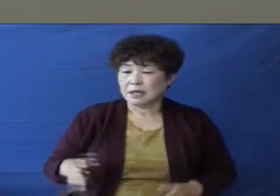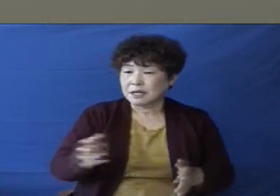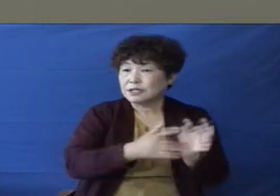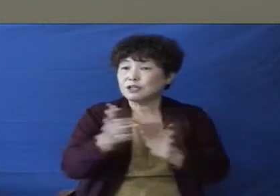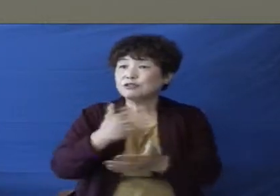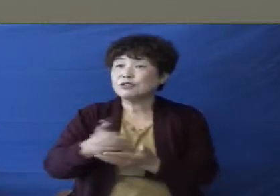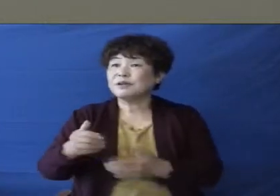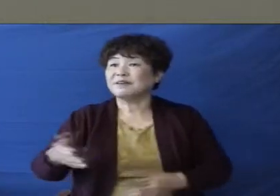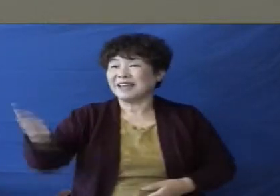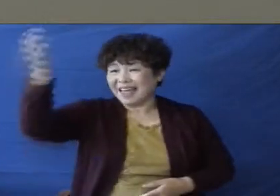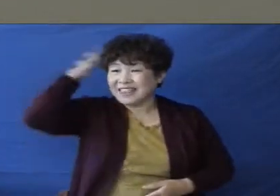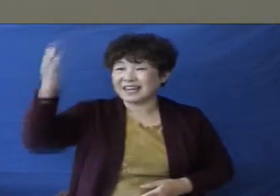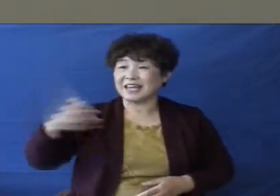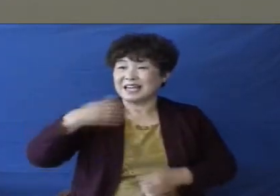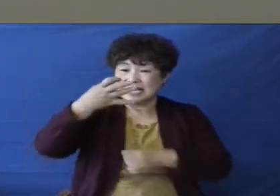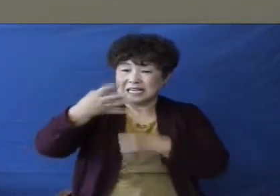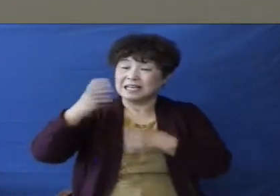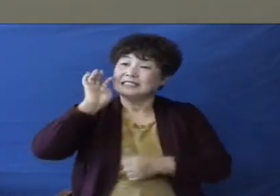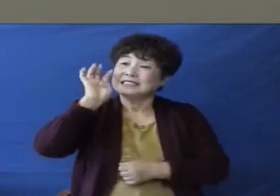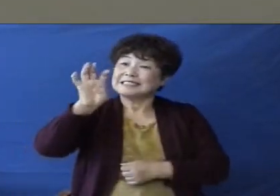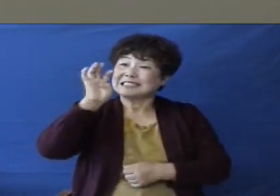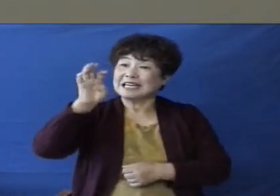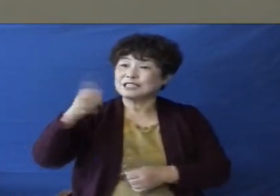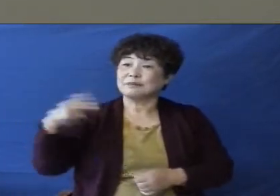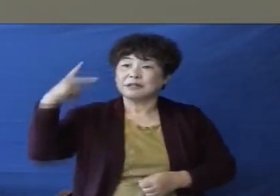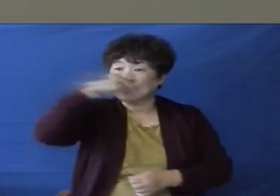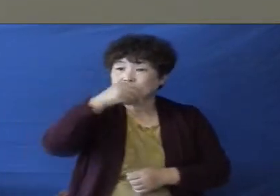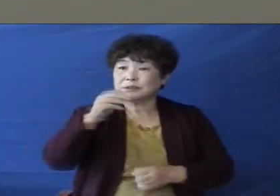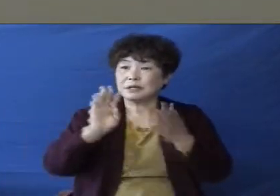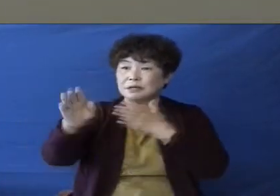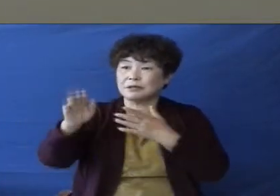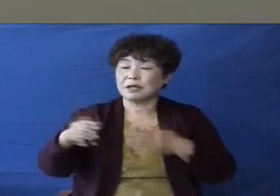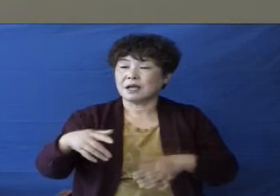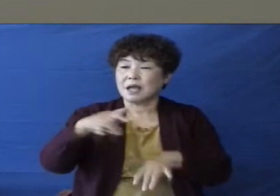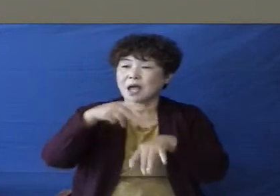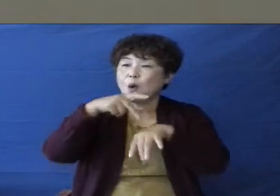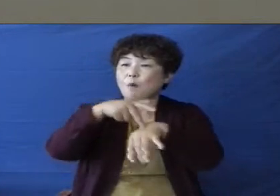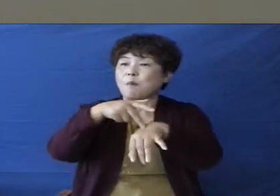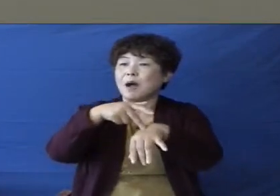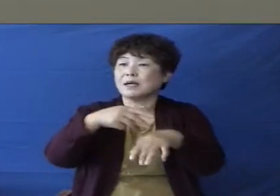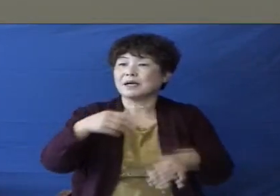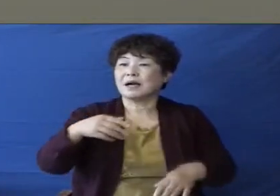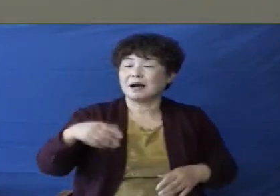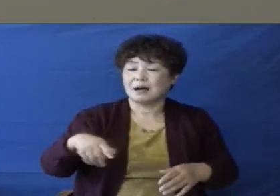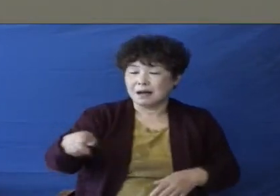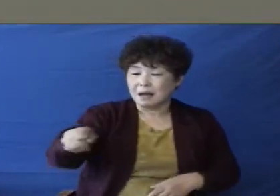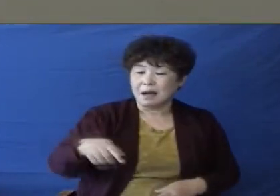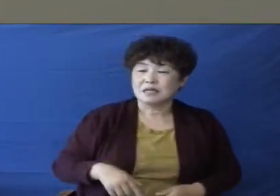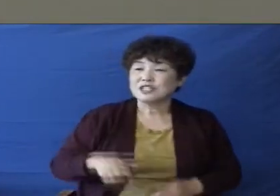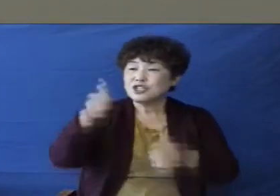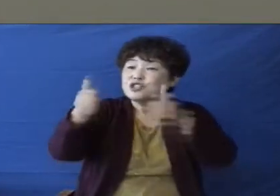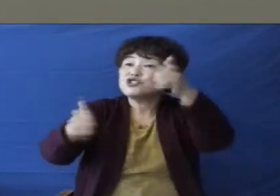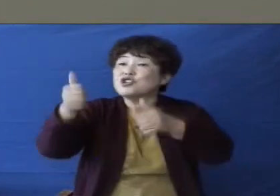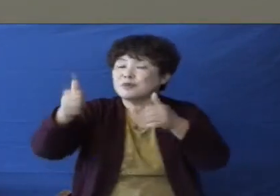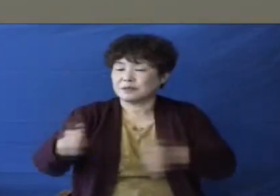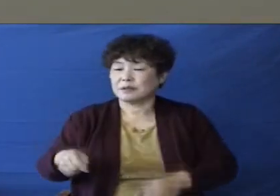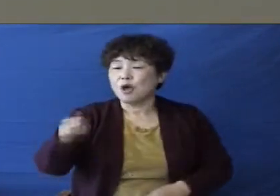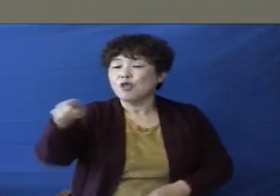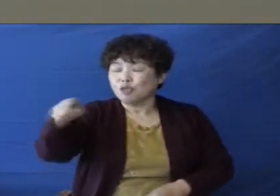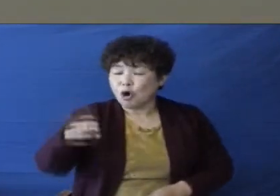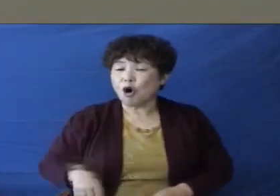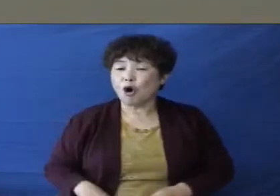번만 해라 내가 온 천하를 다 내게 주마 뭐예요 이 땅에서 니가 누구보다도 최고